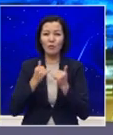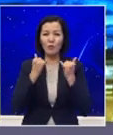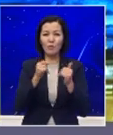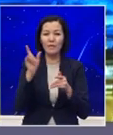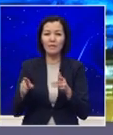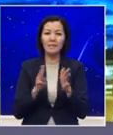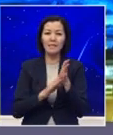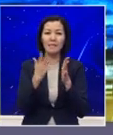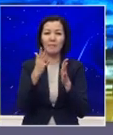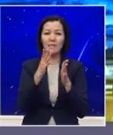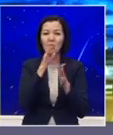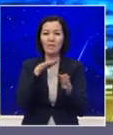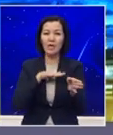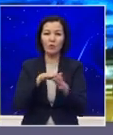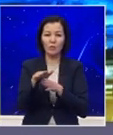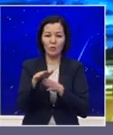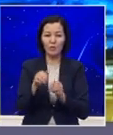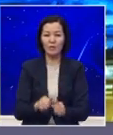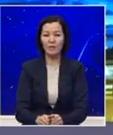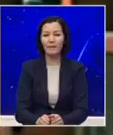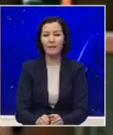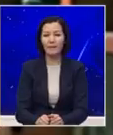құрметті азаматы 85 жаста еді.